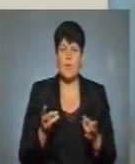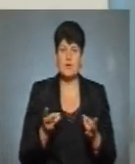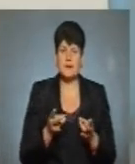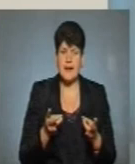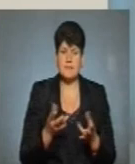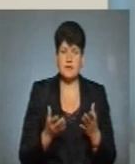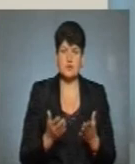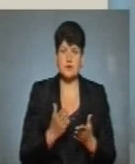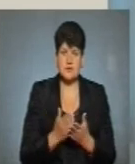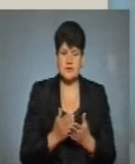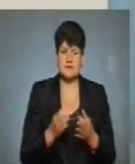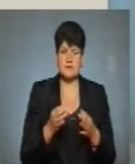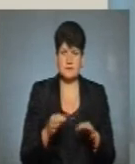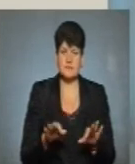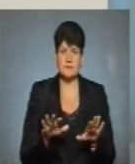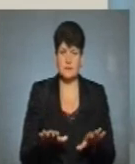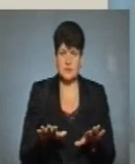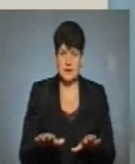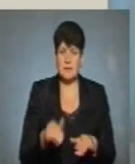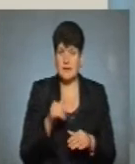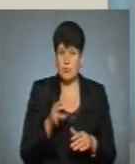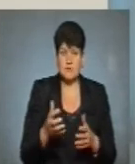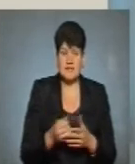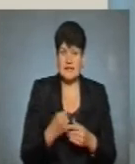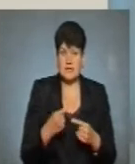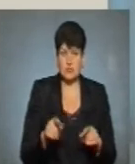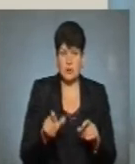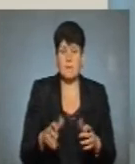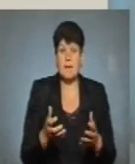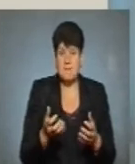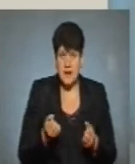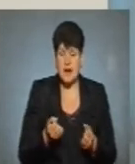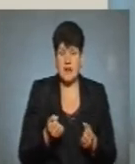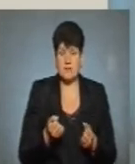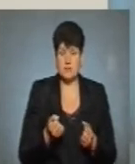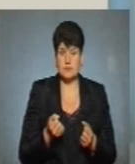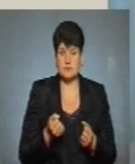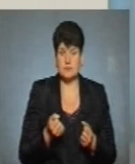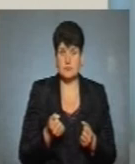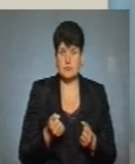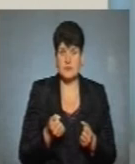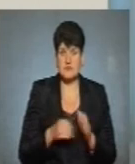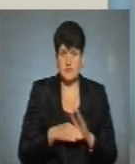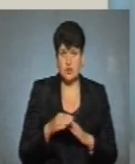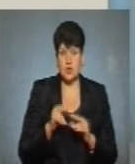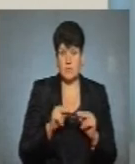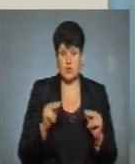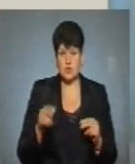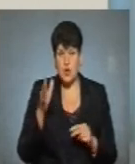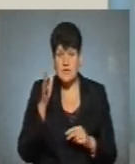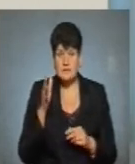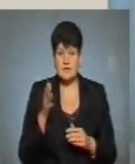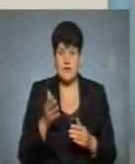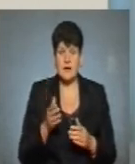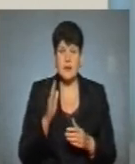якщо є вакантна посада, і ми не можемо знайти іншого фахівця, ми беремо однозначно з вищою педагогічною освітою, а